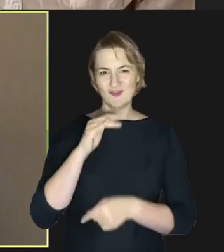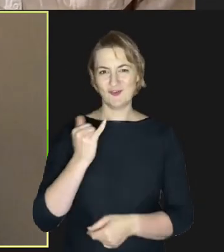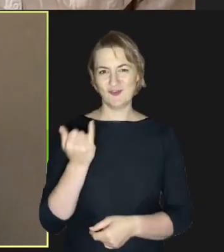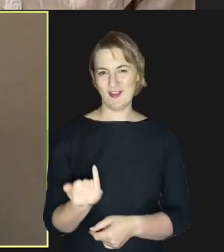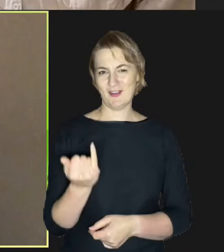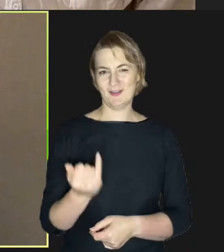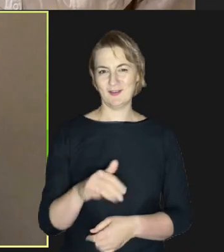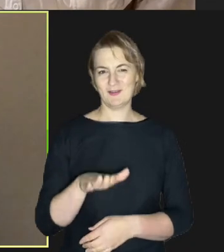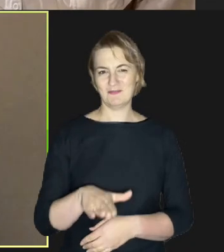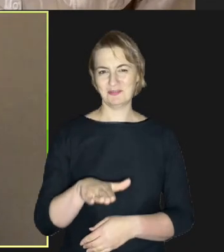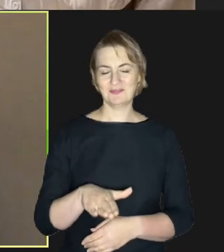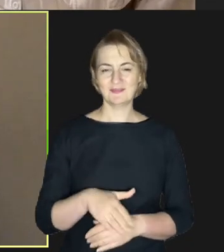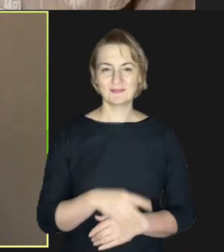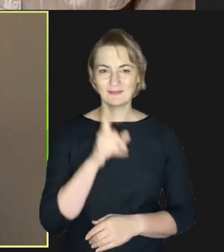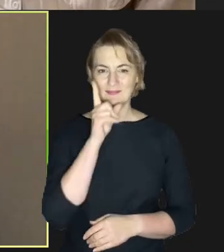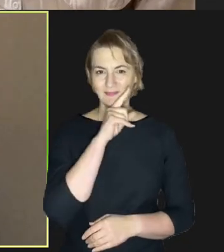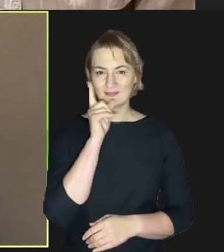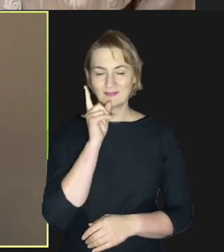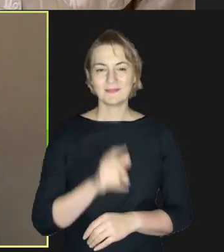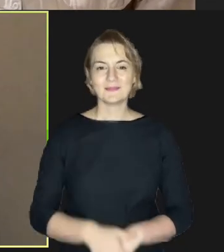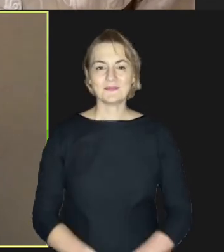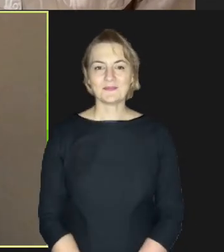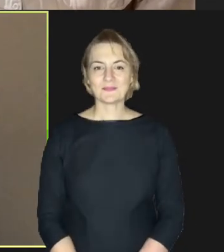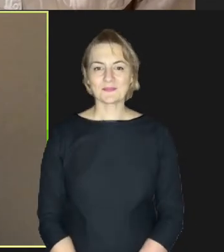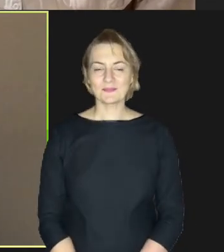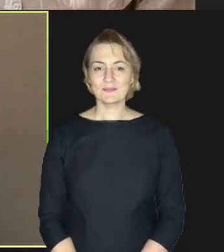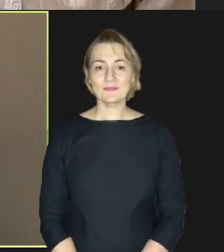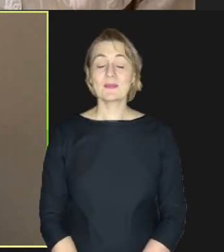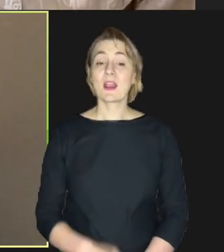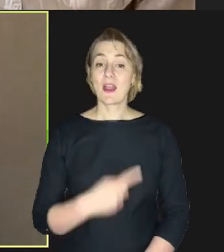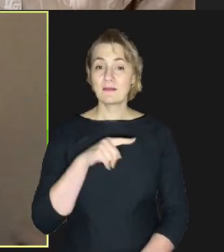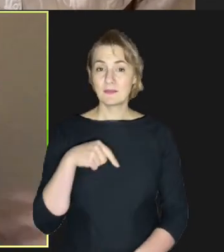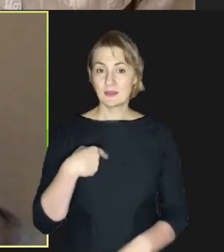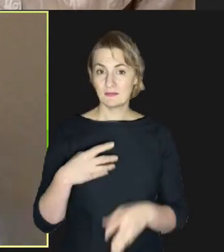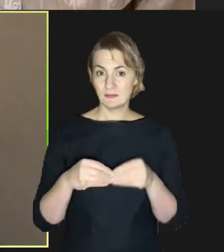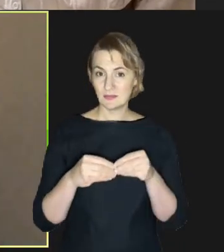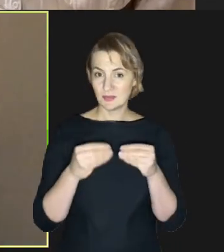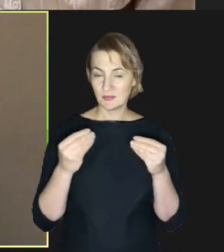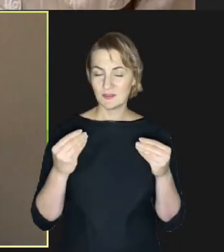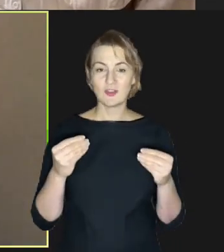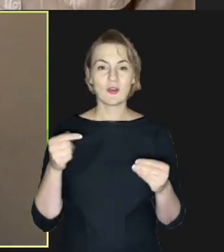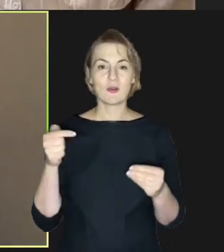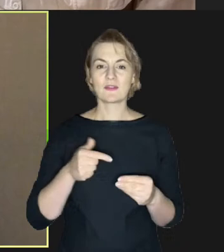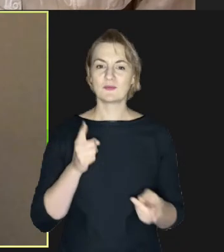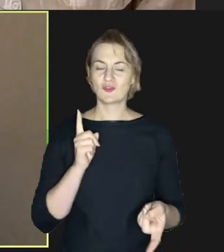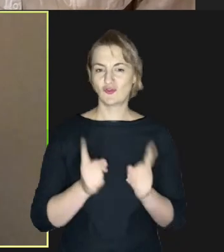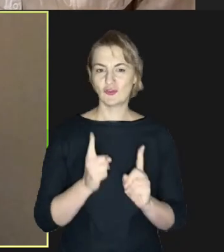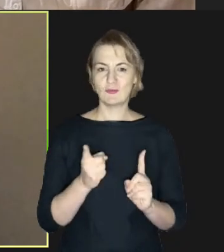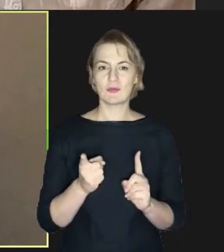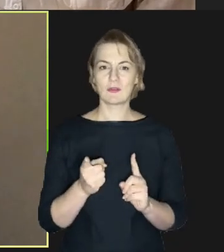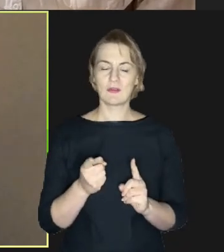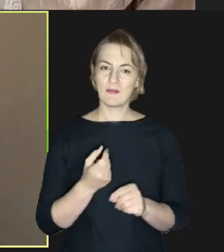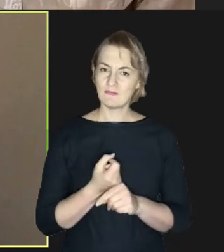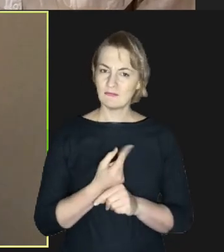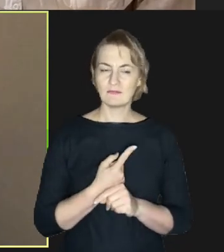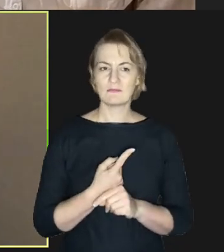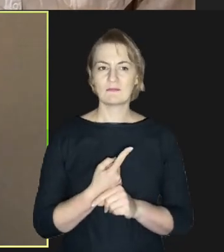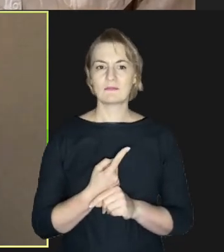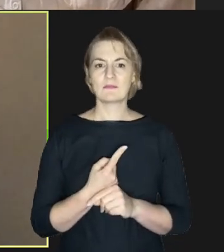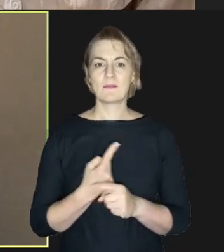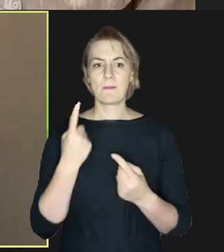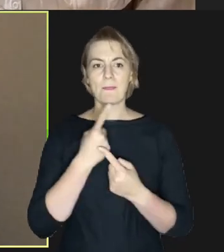W indywidualnym procesie rozwoju każdy z nas powinien jak najszybciej pozbyć się złudzenia, że